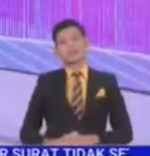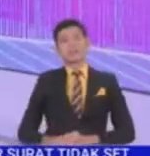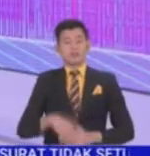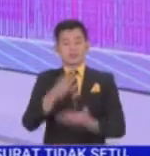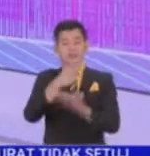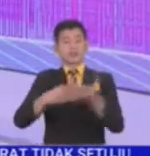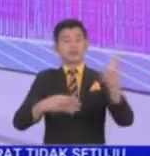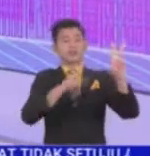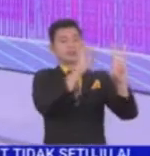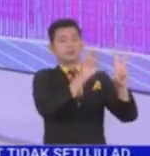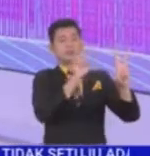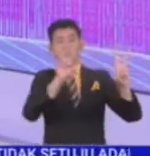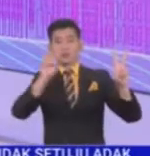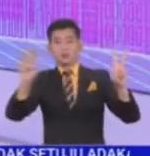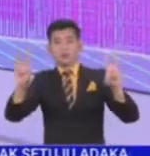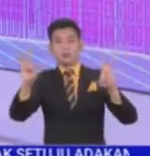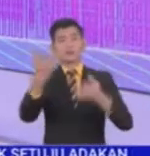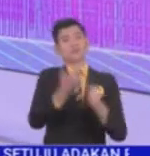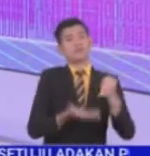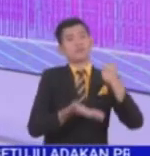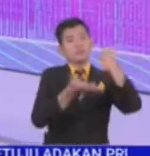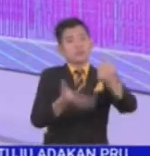Bajet 2022 lalu memperuntukkan